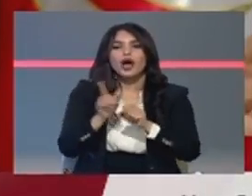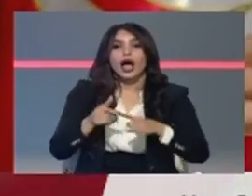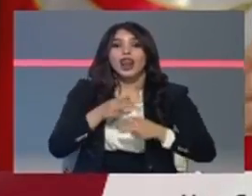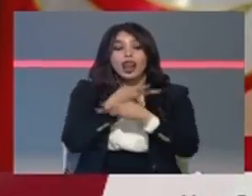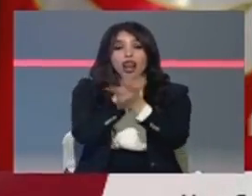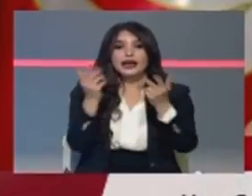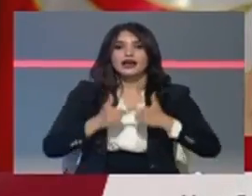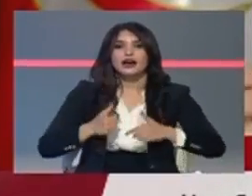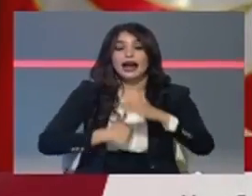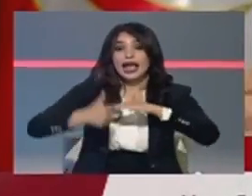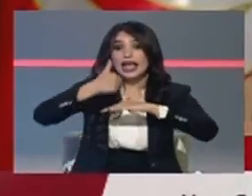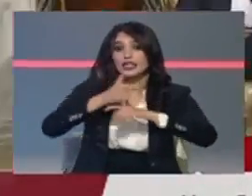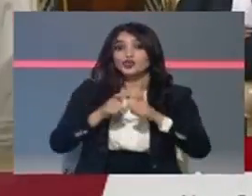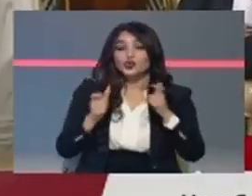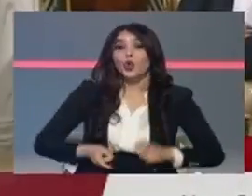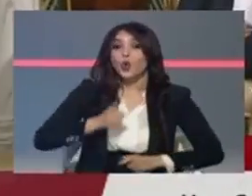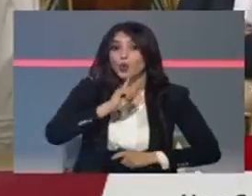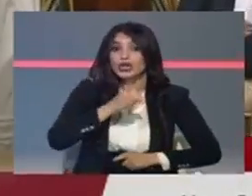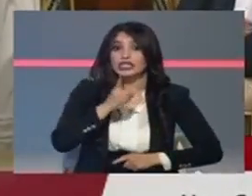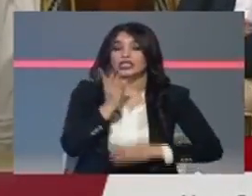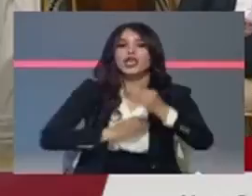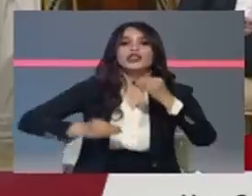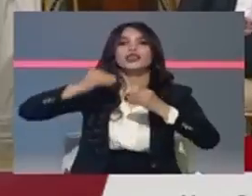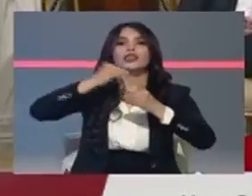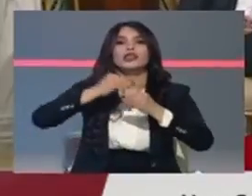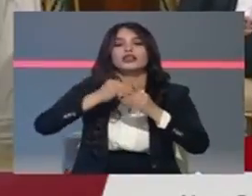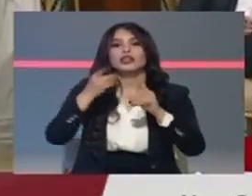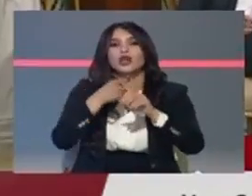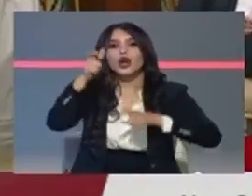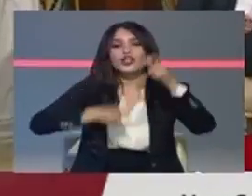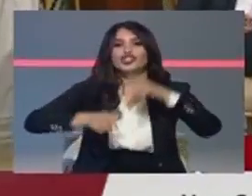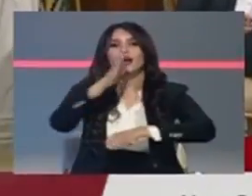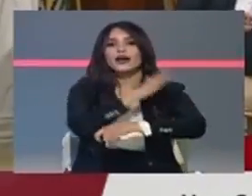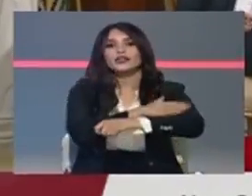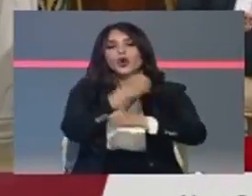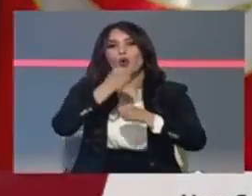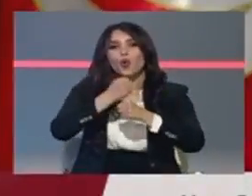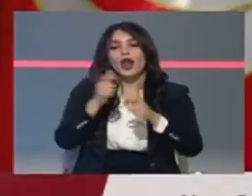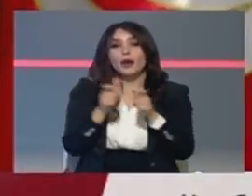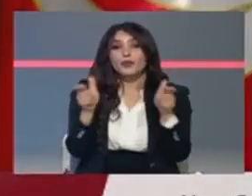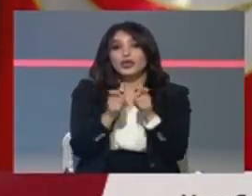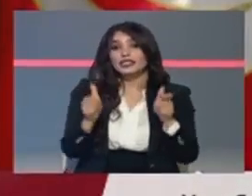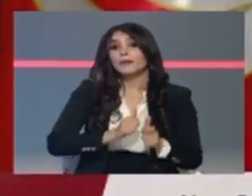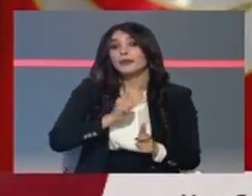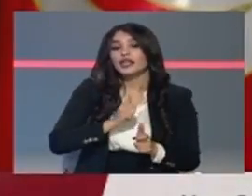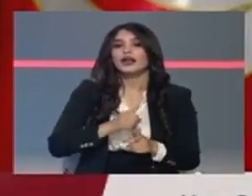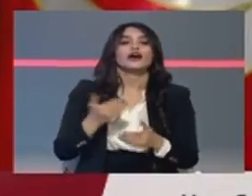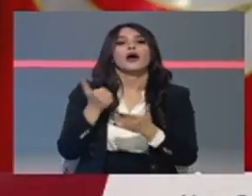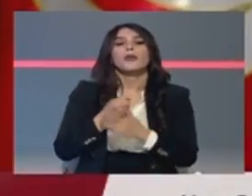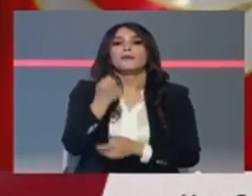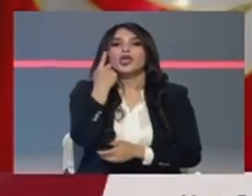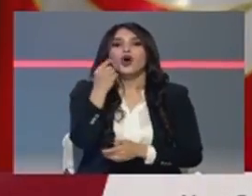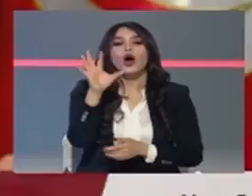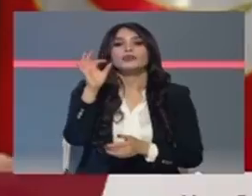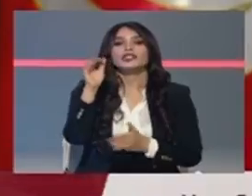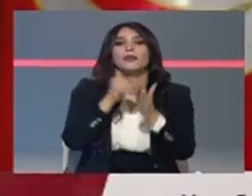رئيس الحكومه عددا من الاجراءات الاضافيه لفائده المهنيين والمؤسسات الخاصه. خصصنا 150 مليون دينار